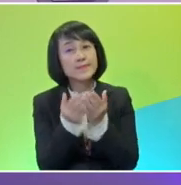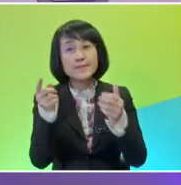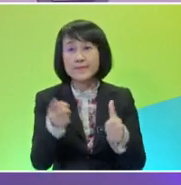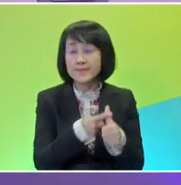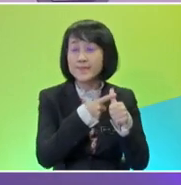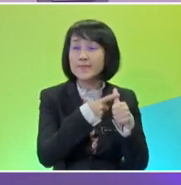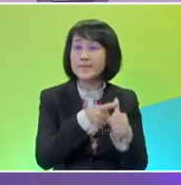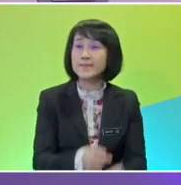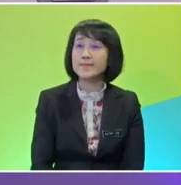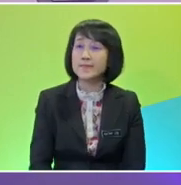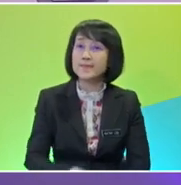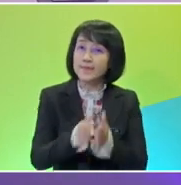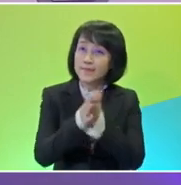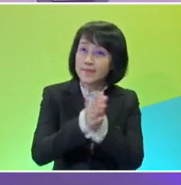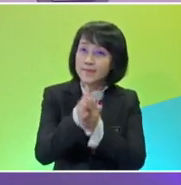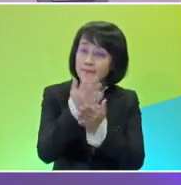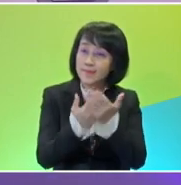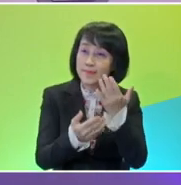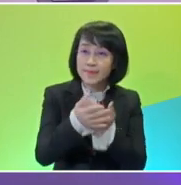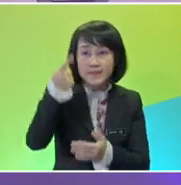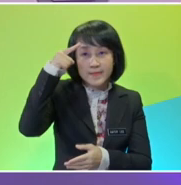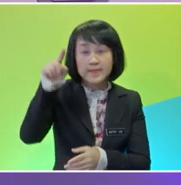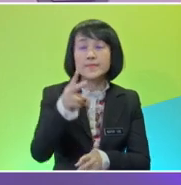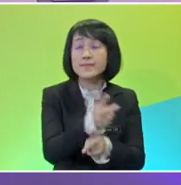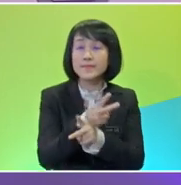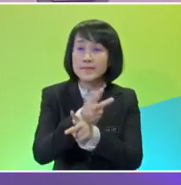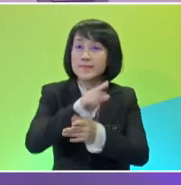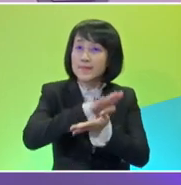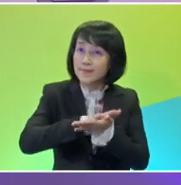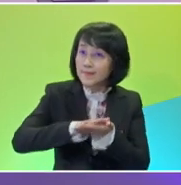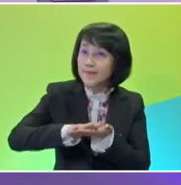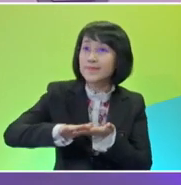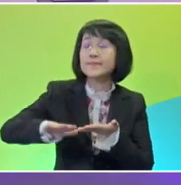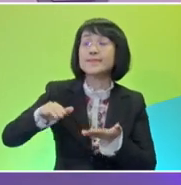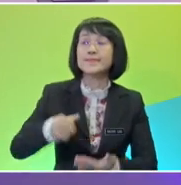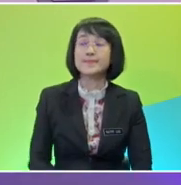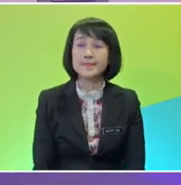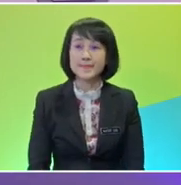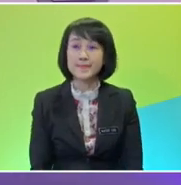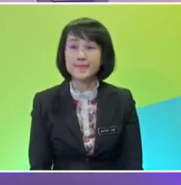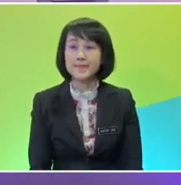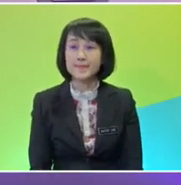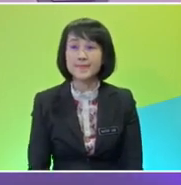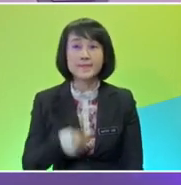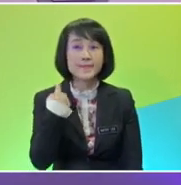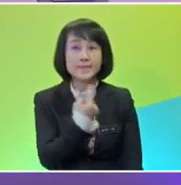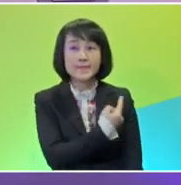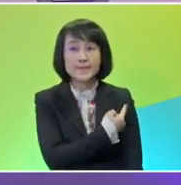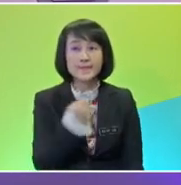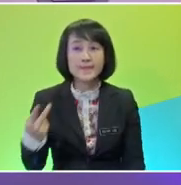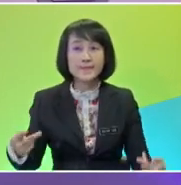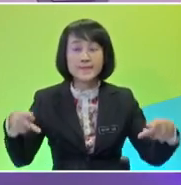dan membasuh tangan untuk menjaga kebersihan jadi murid-murid kita perlu meneladani pada